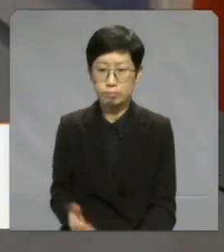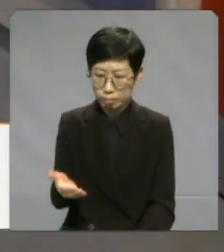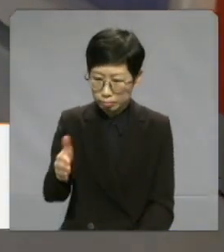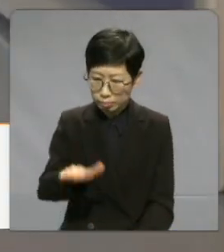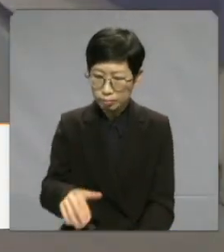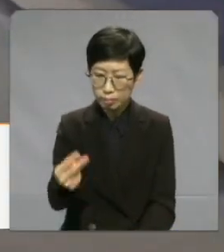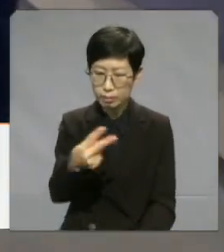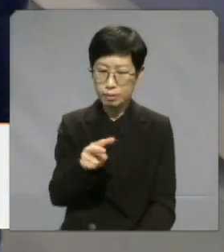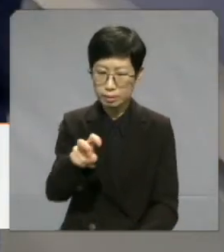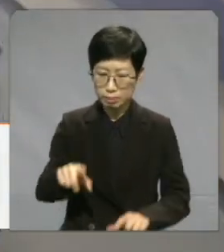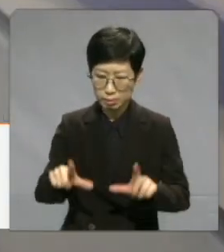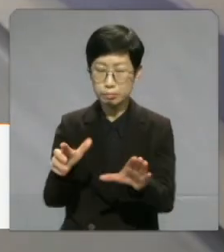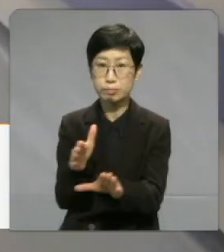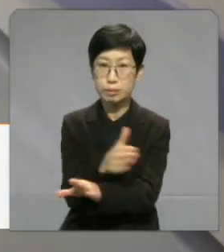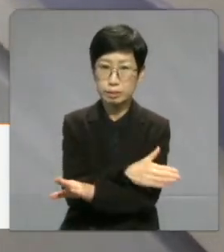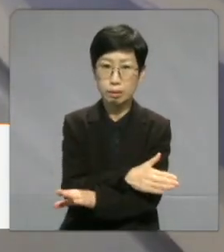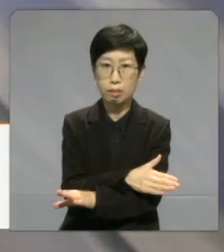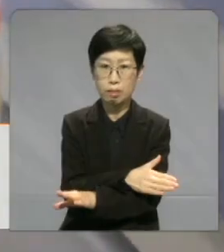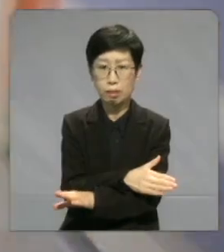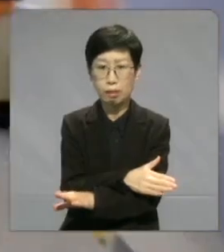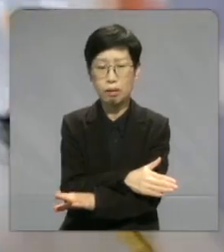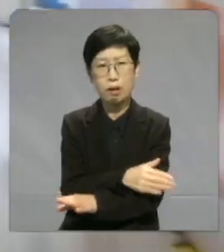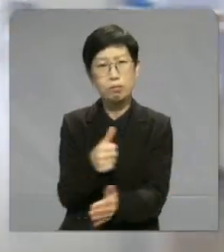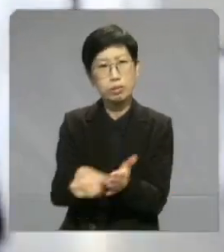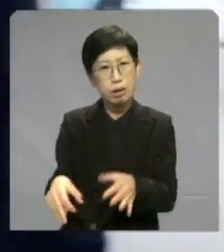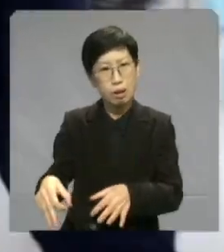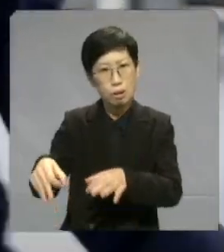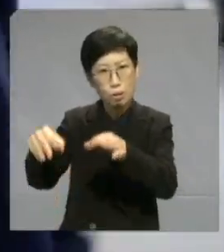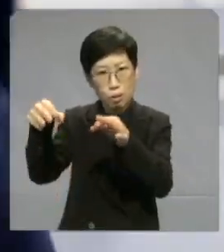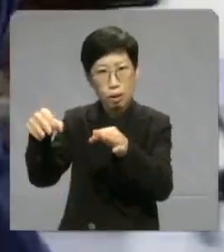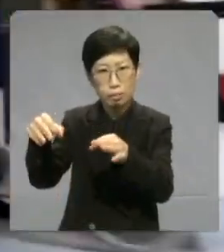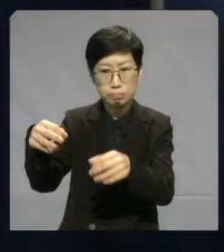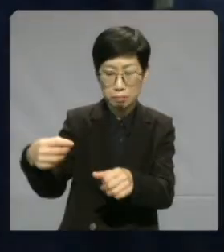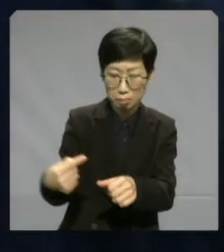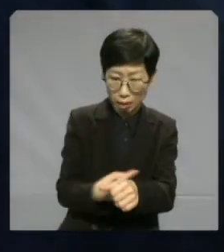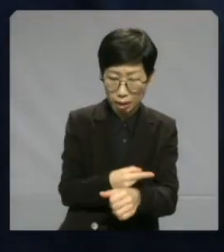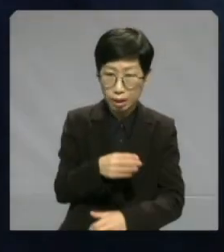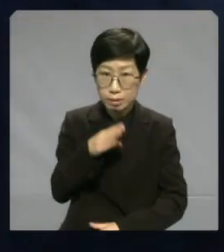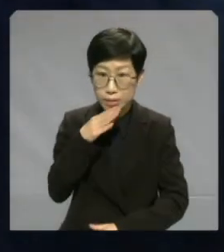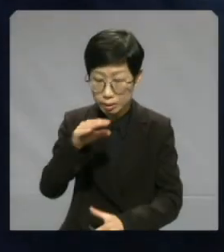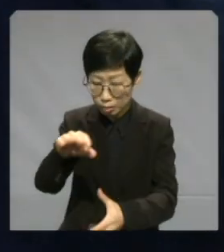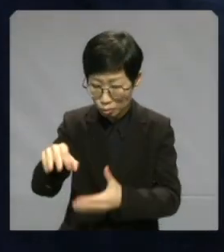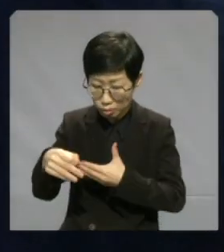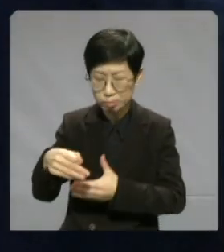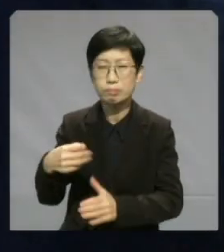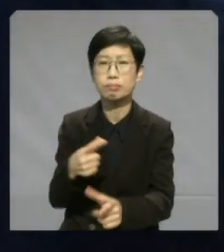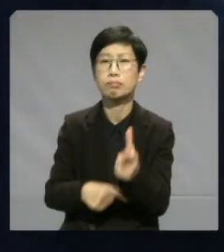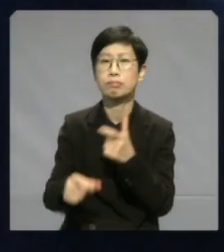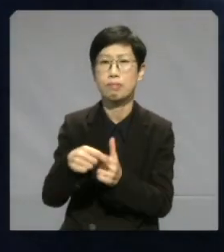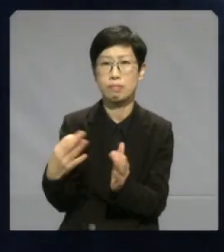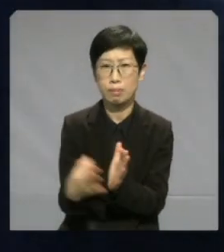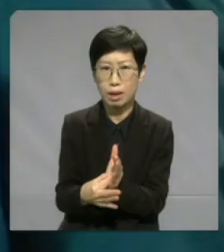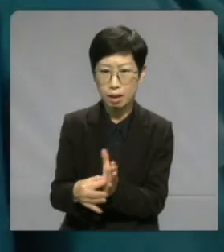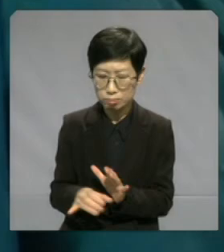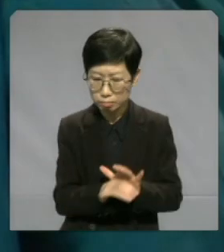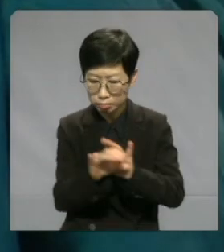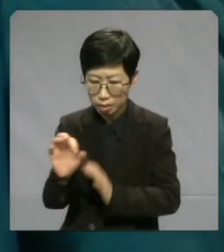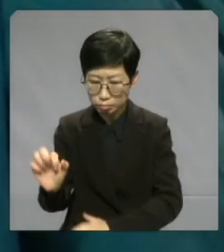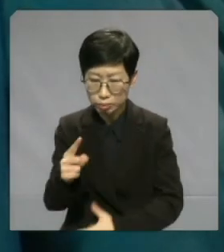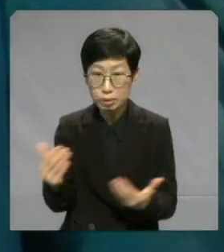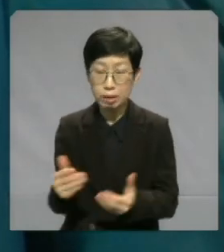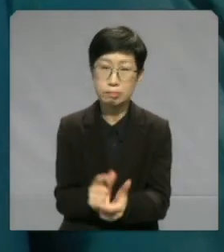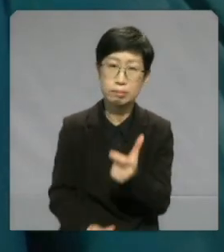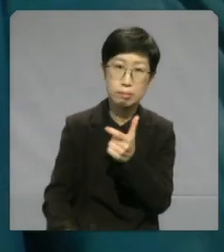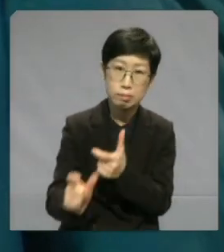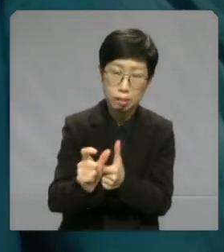하지만 2022년부터 가파르게 오른 물가를 고려하면 실질 임금은 더 낮고 코로나19 여파로 업무량은